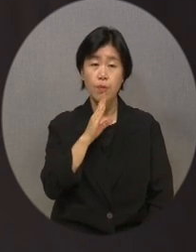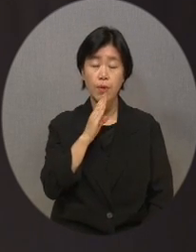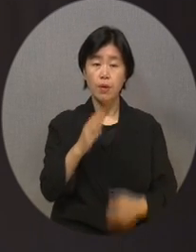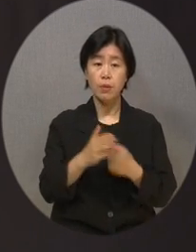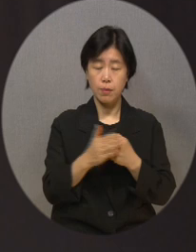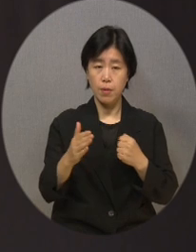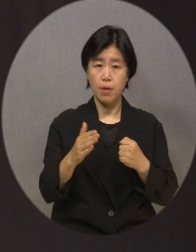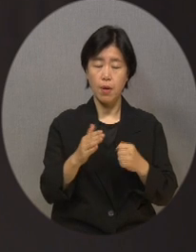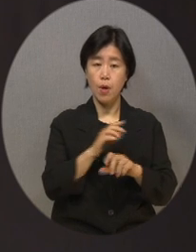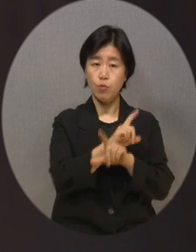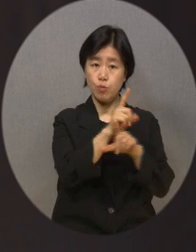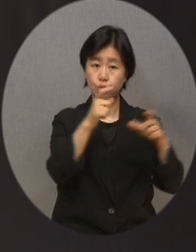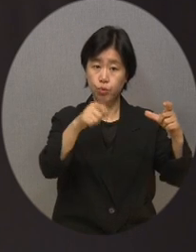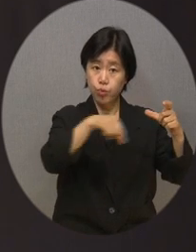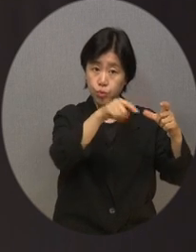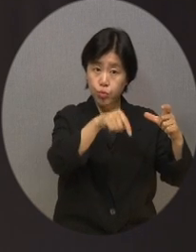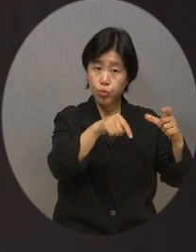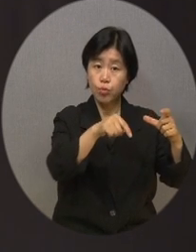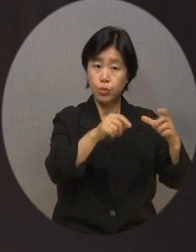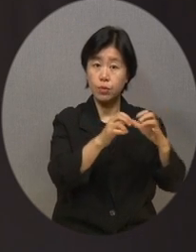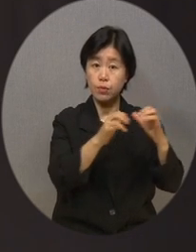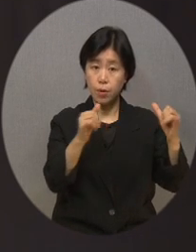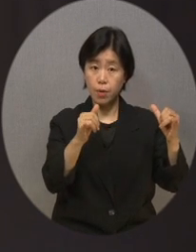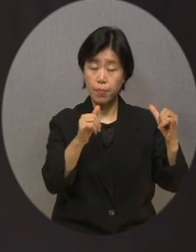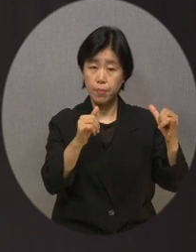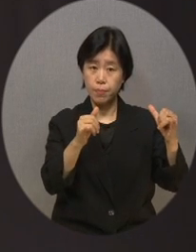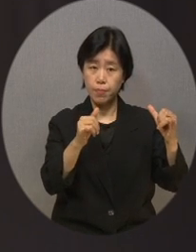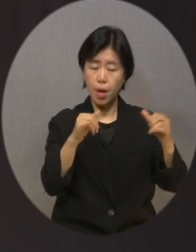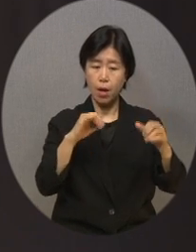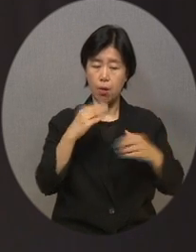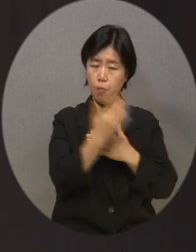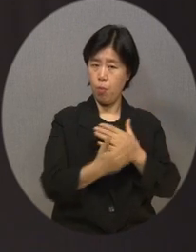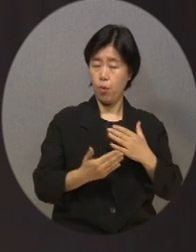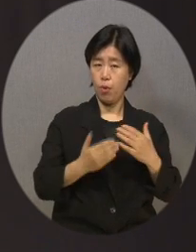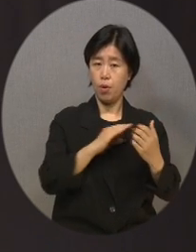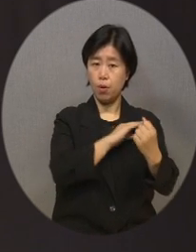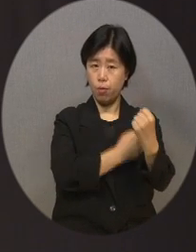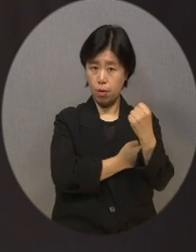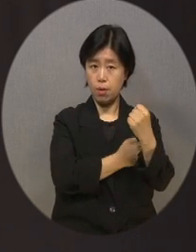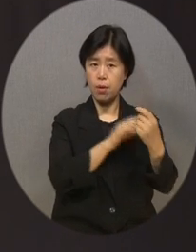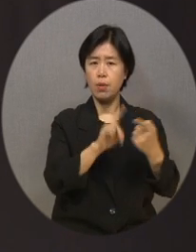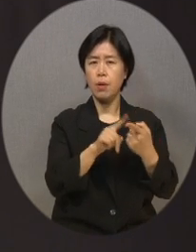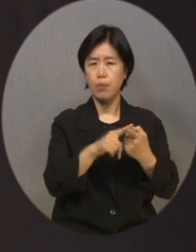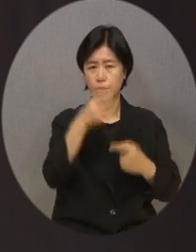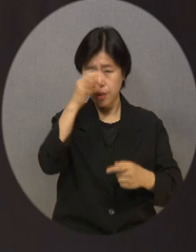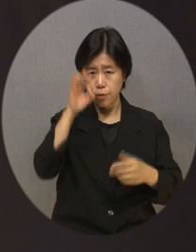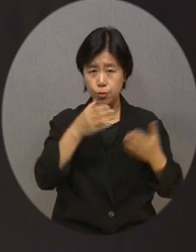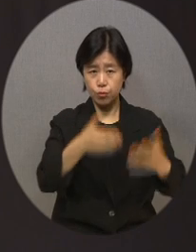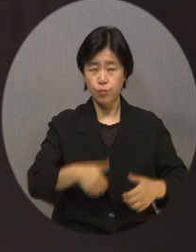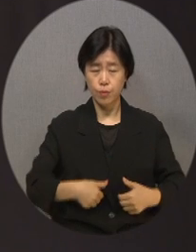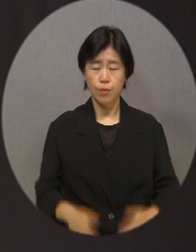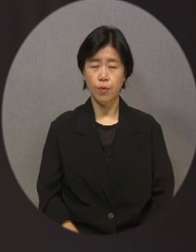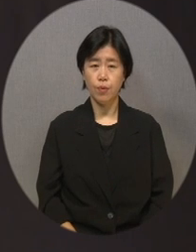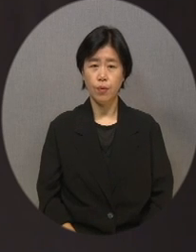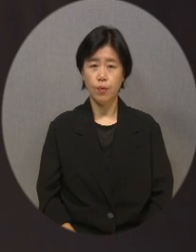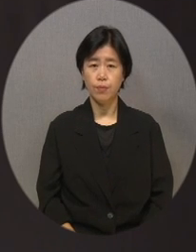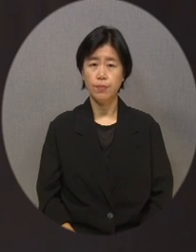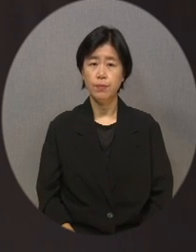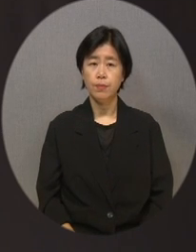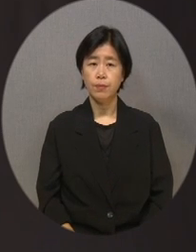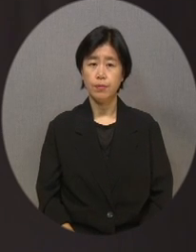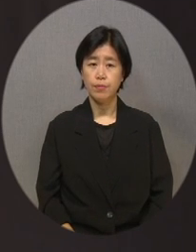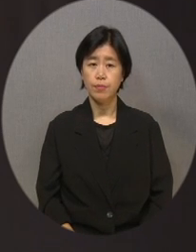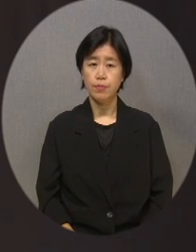건강권을 위해서라면 일본 같은 케이스를 우리가 들여다볼 수가 있어요. 그 MRI나 또 독일 같은 경우도. 그 장비들을 많이 갖다 놓고 있거든요.